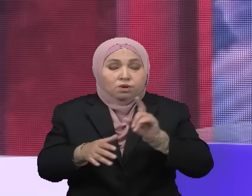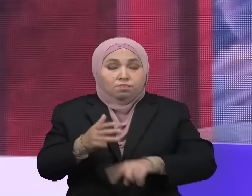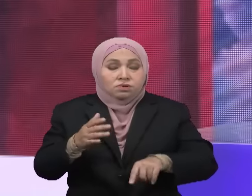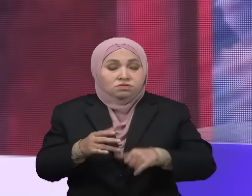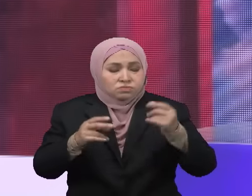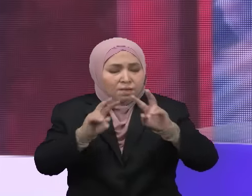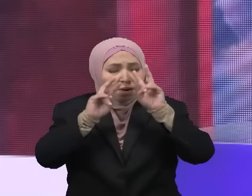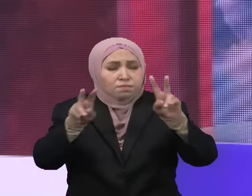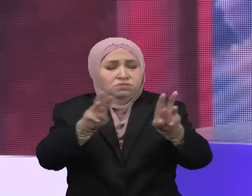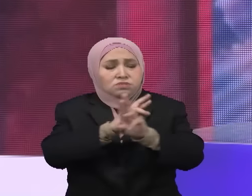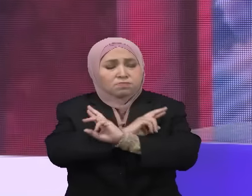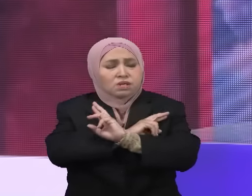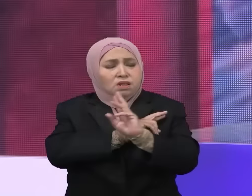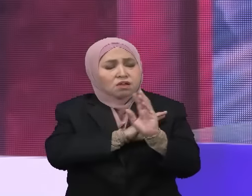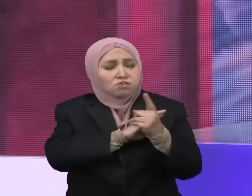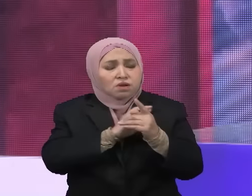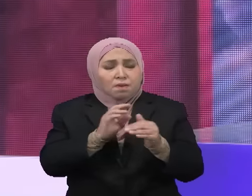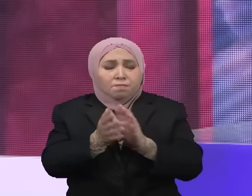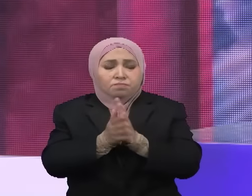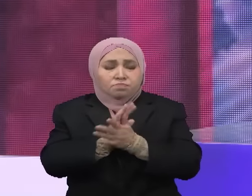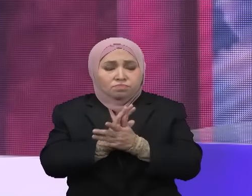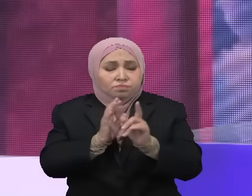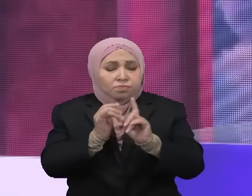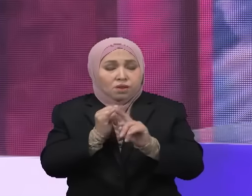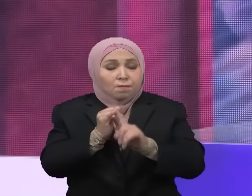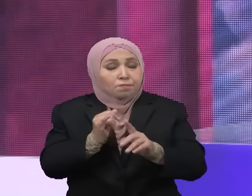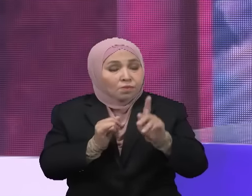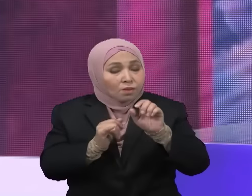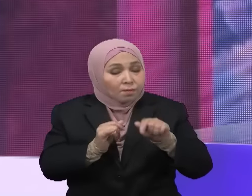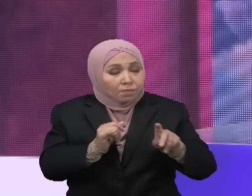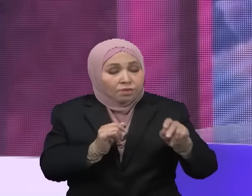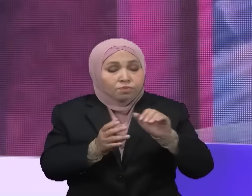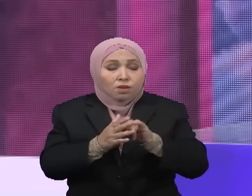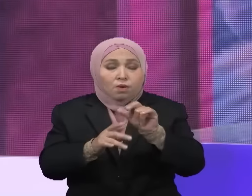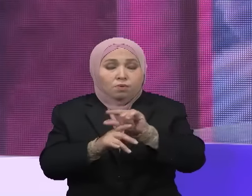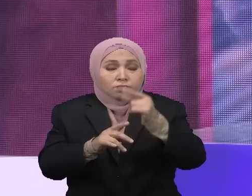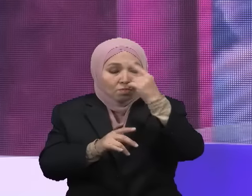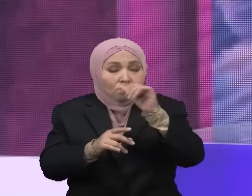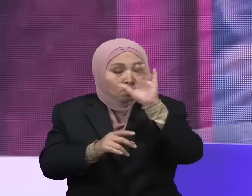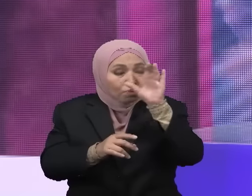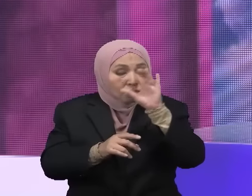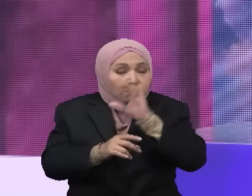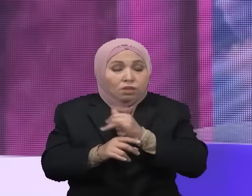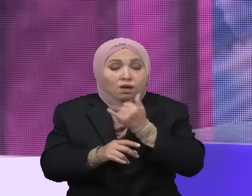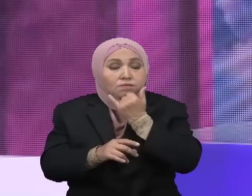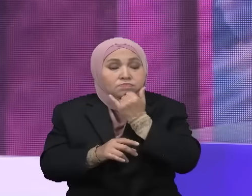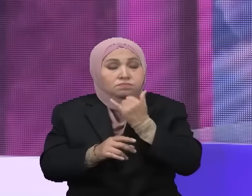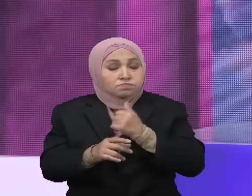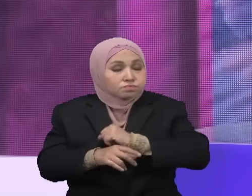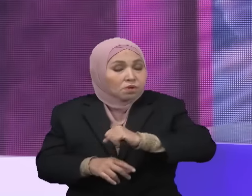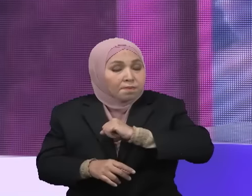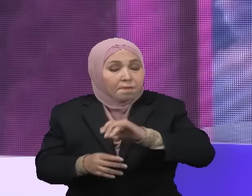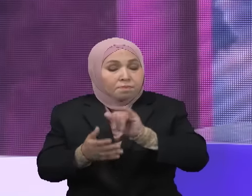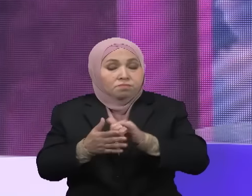macam relax ya. Jadi akhirnya potensi yang ada itu digunakan untuk mencari salah ya, berjuang je,